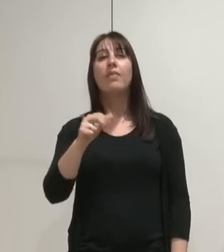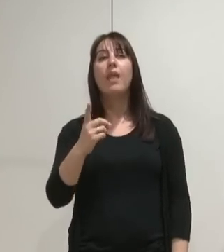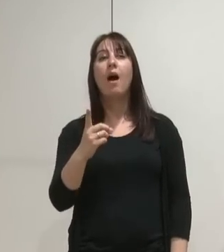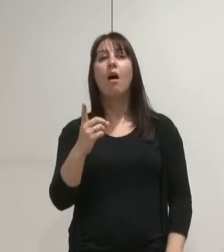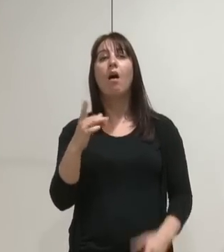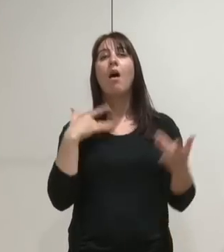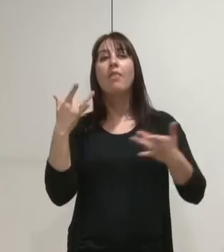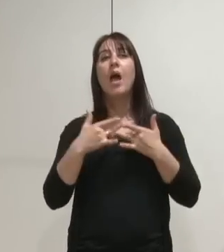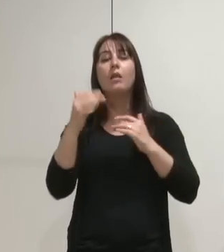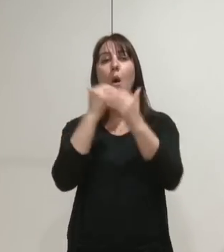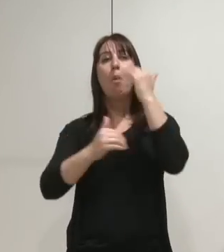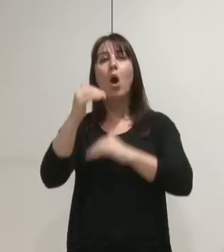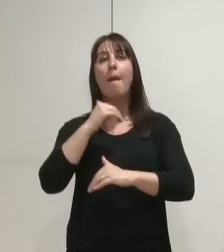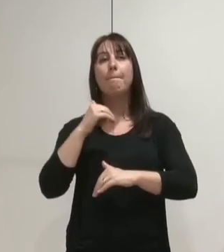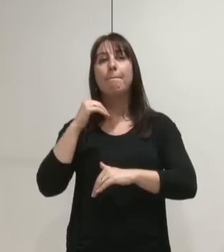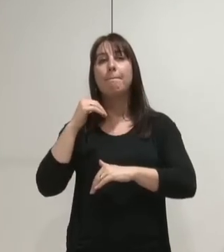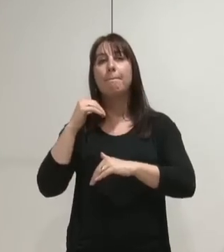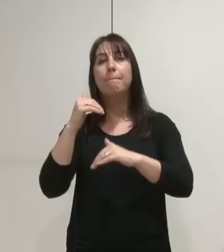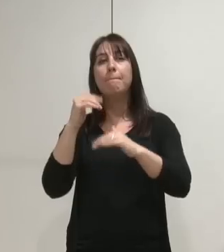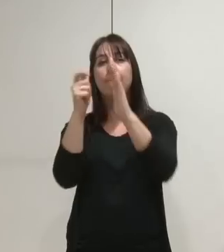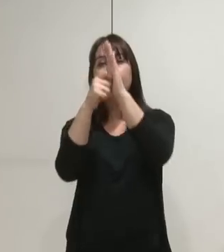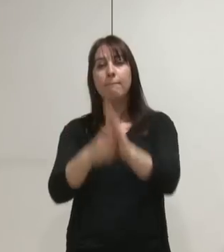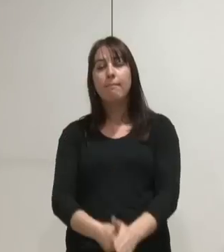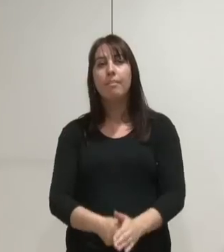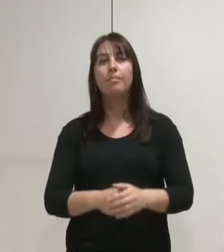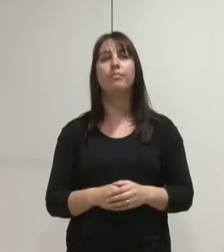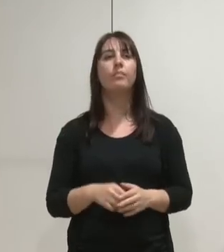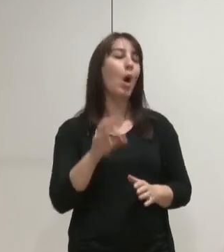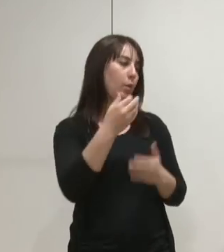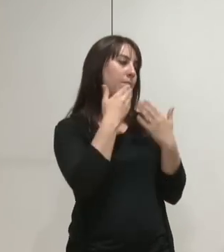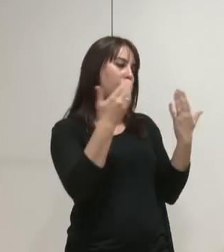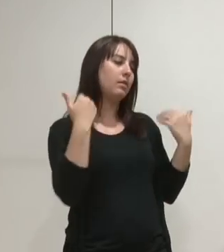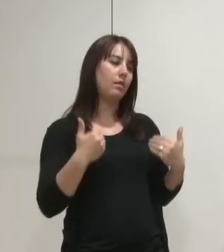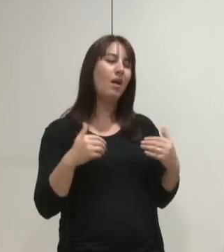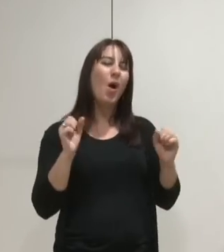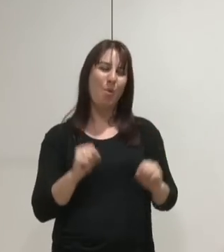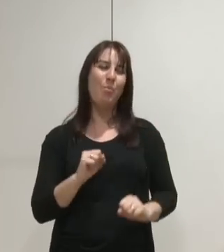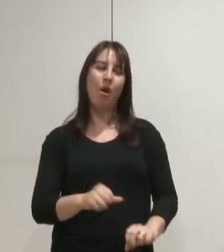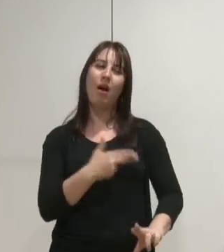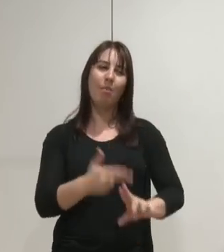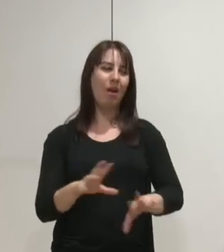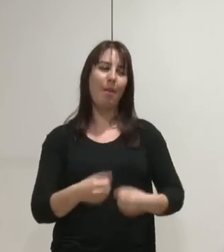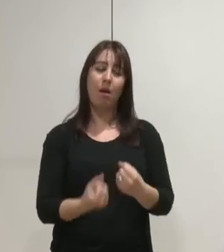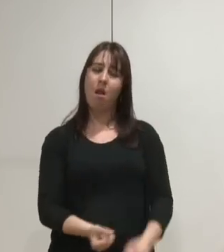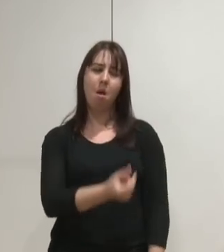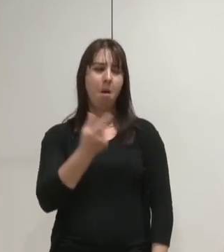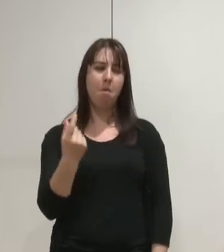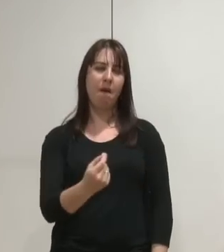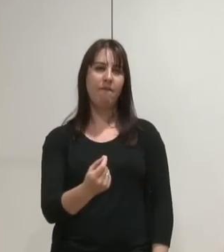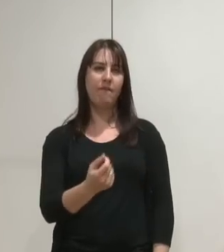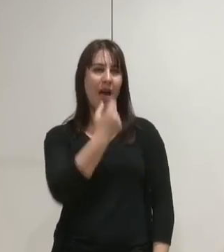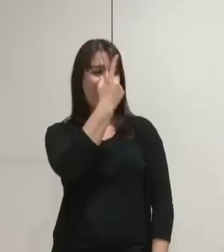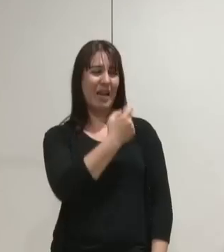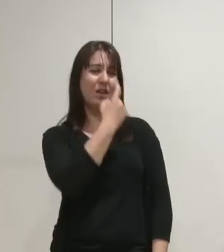Théâtre merci euh oui je suis capable de répondre plus rapidement que les questions de